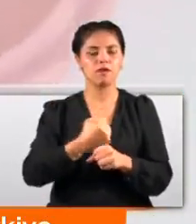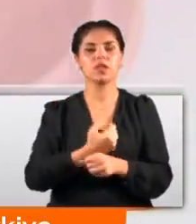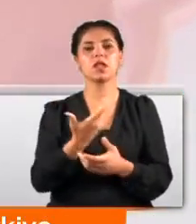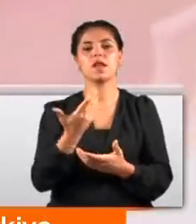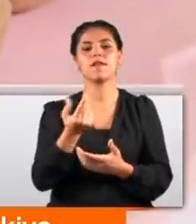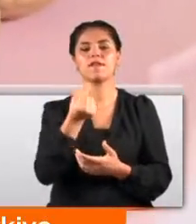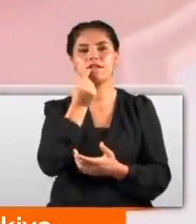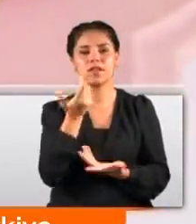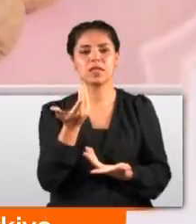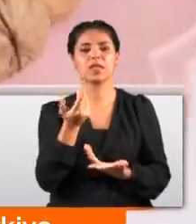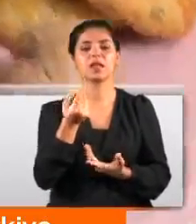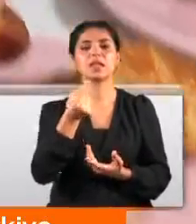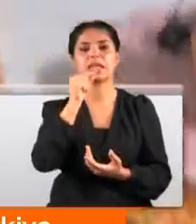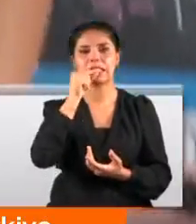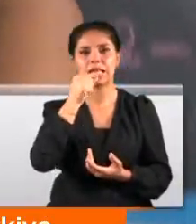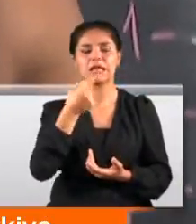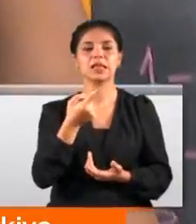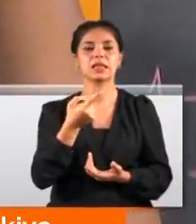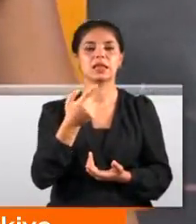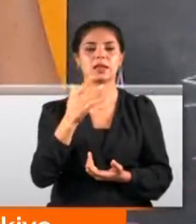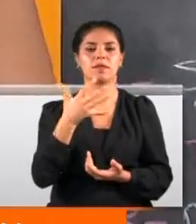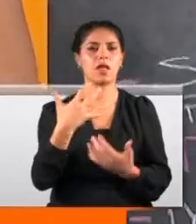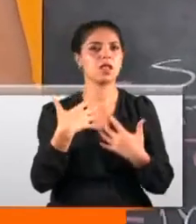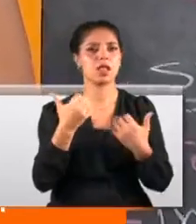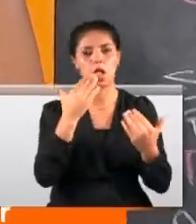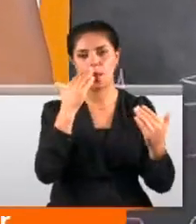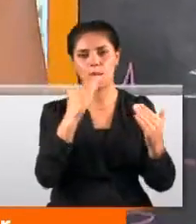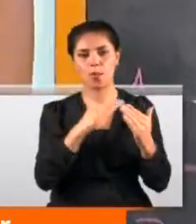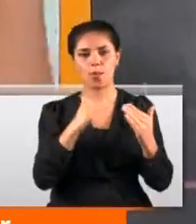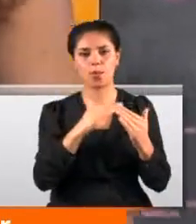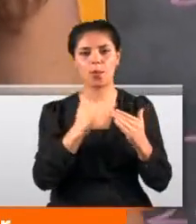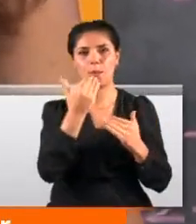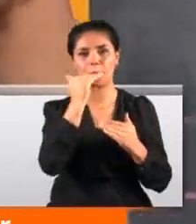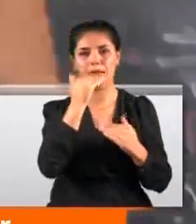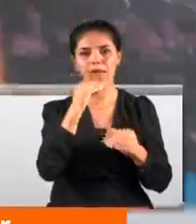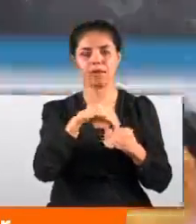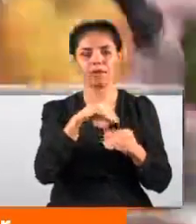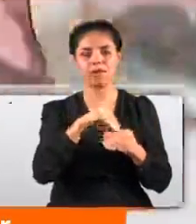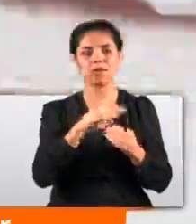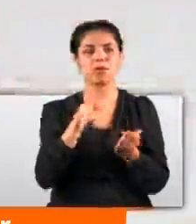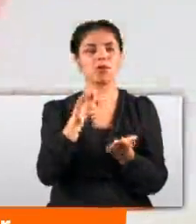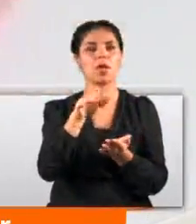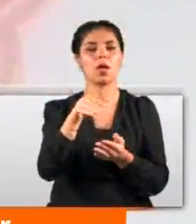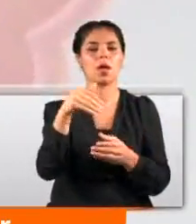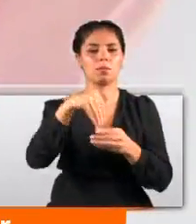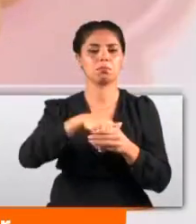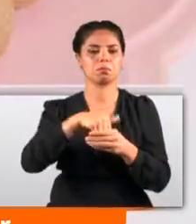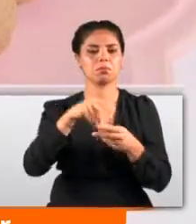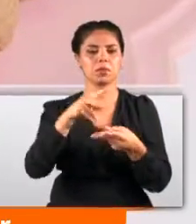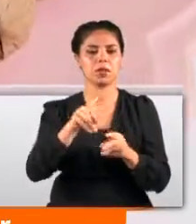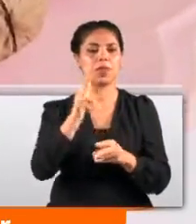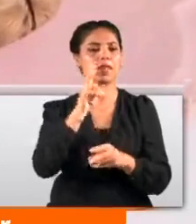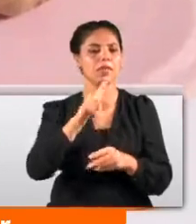gibi veya zeytin gibi. Ya da şöyle sağlıklı bir şekilde hazırlanmış, içinde yine peynir olan bir sandviç olabilir. Ve bu şekilde temiz